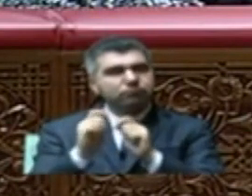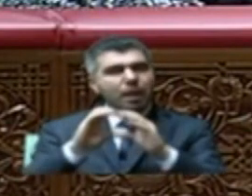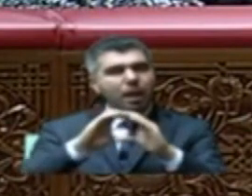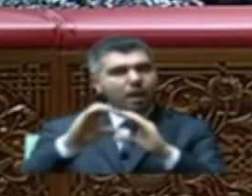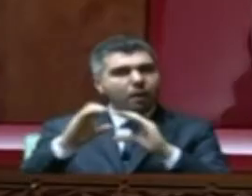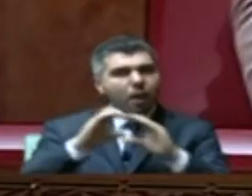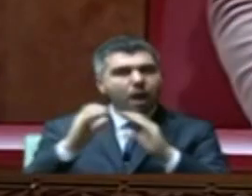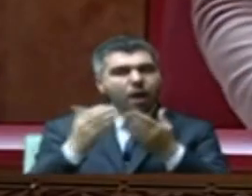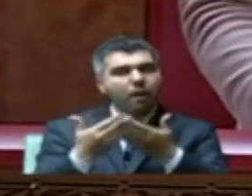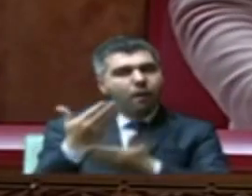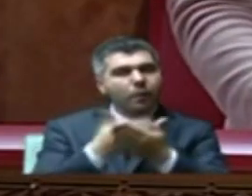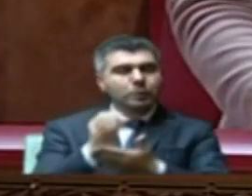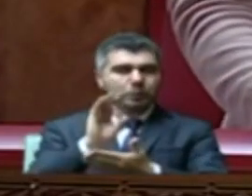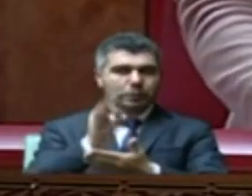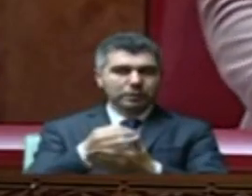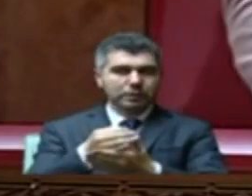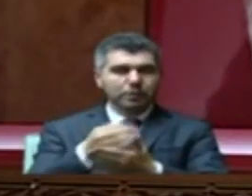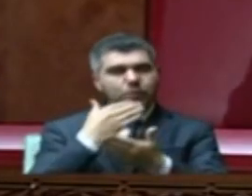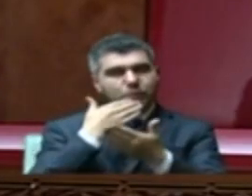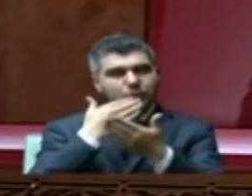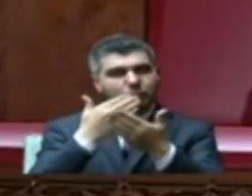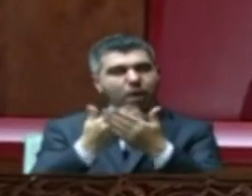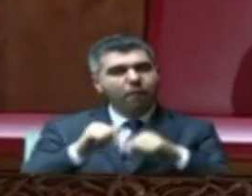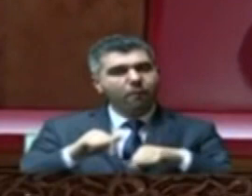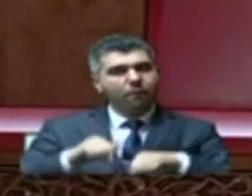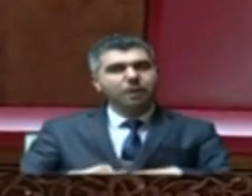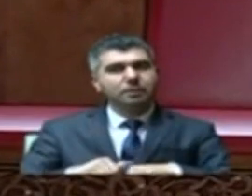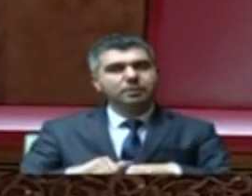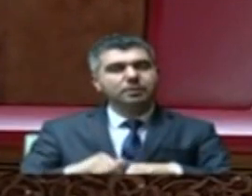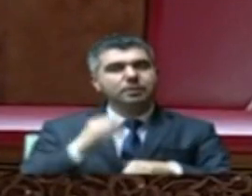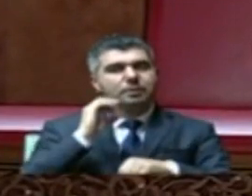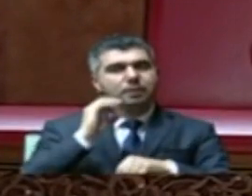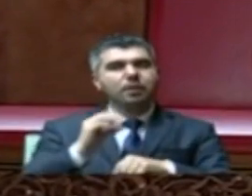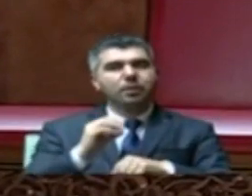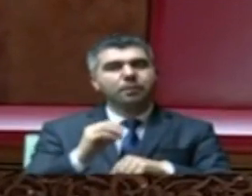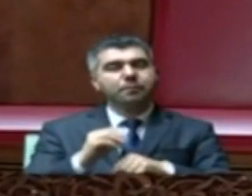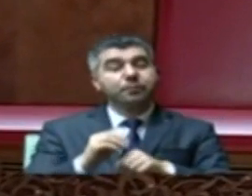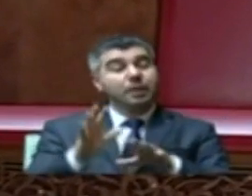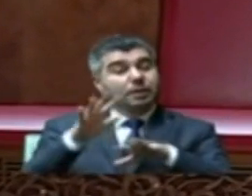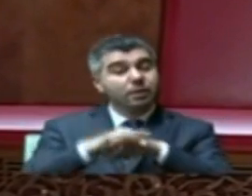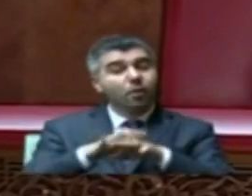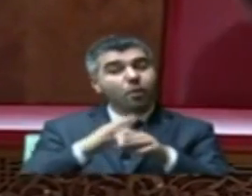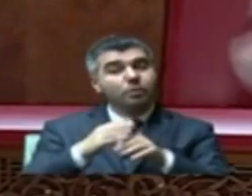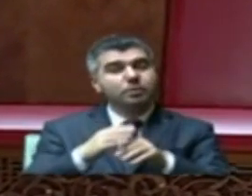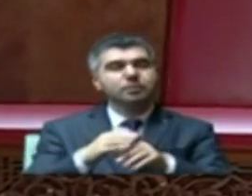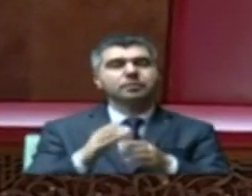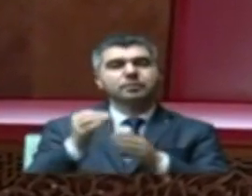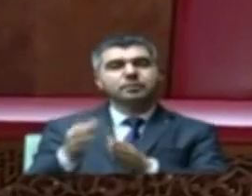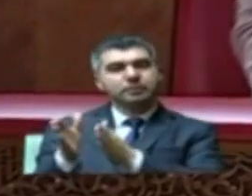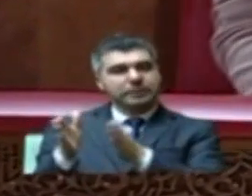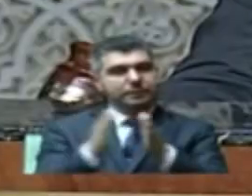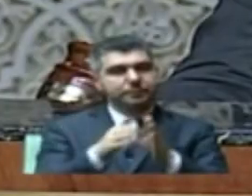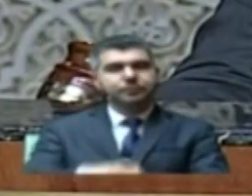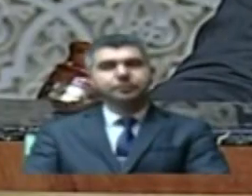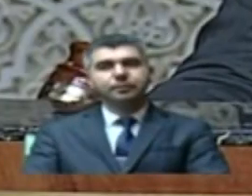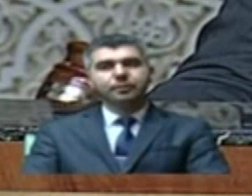بكذلك تأهيل هذه الأسر باش تبقى محافظة على الأعضاء ديالها كامل، الأطفال والمسنين. شكرا السيدة